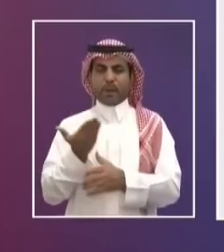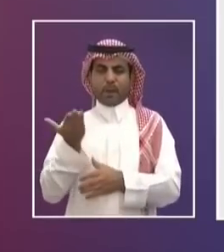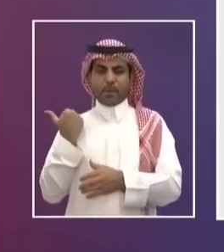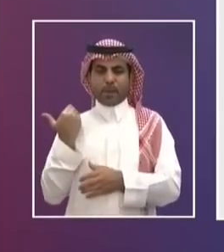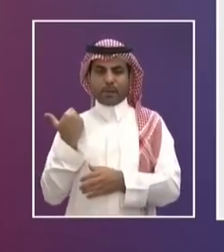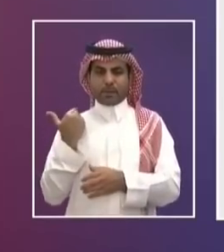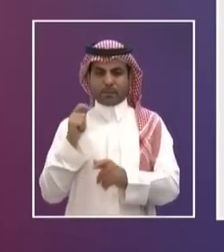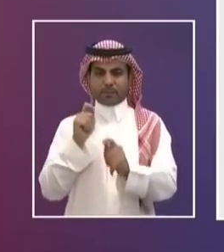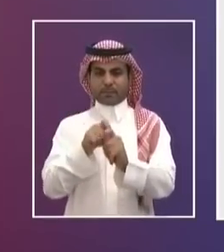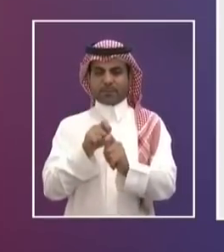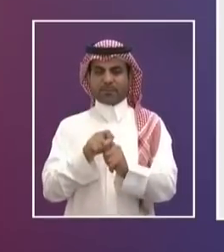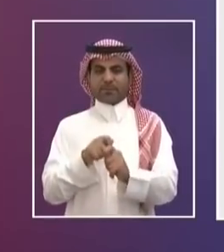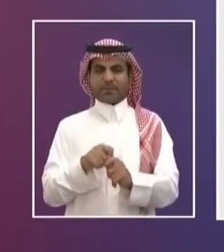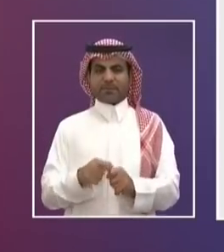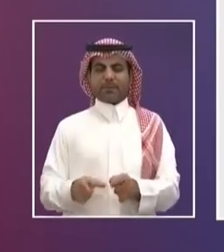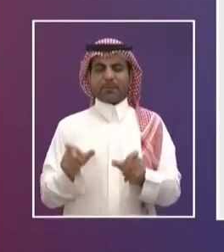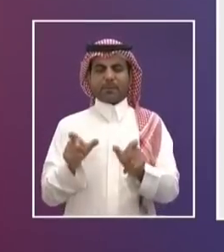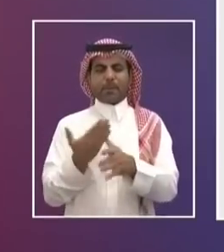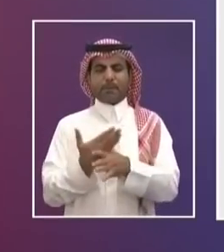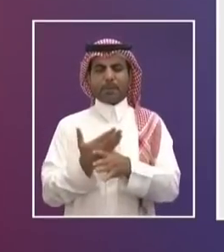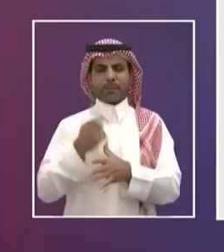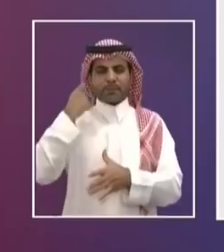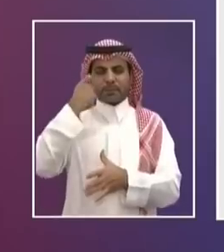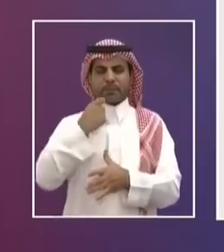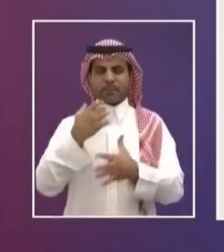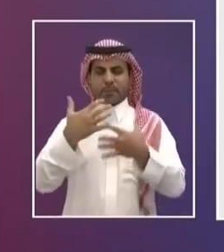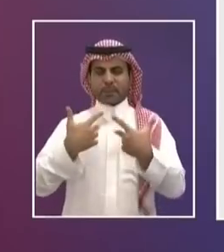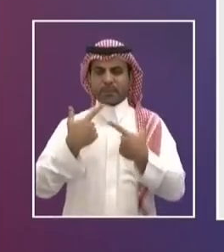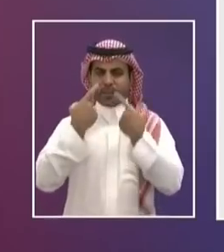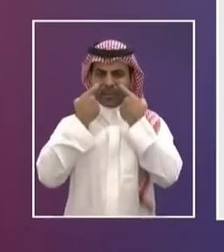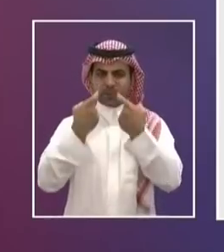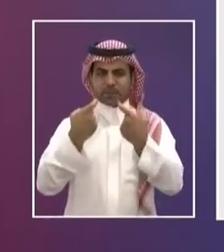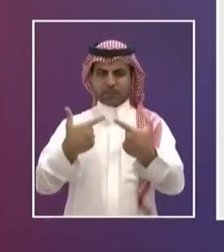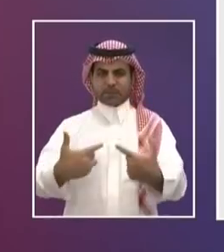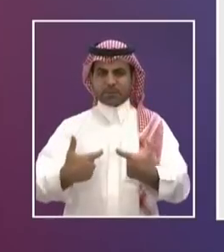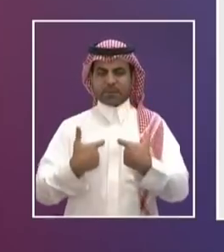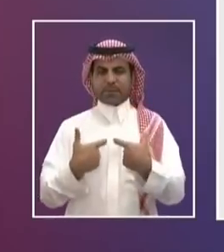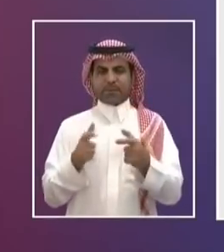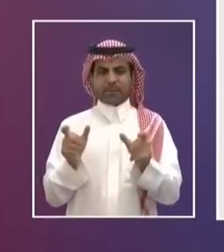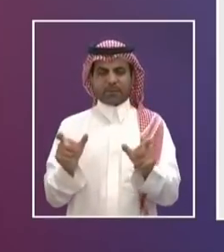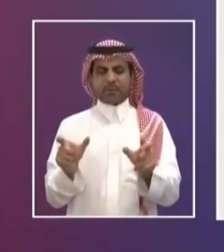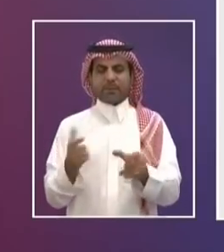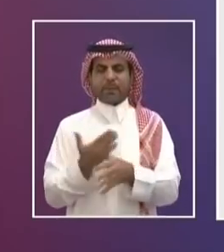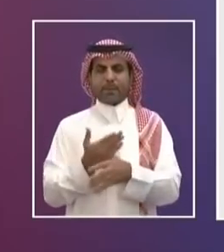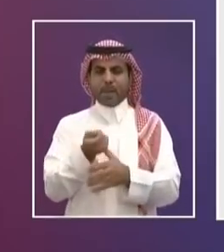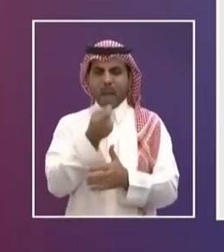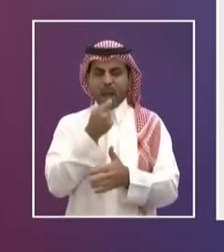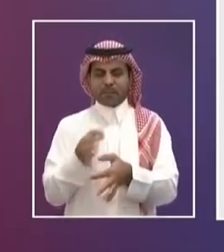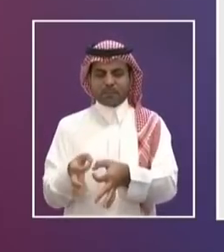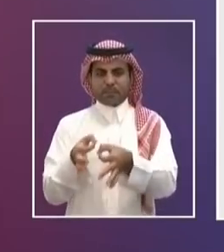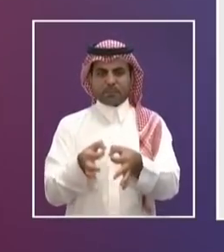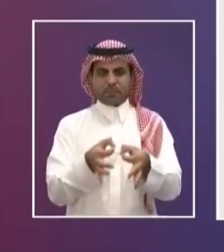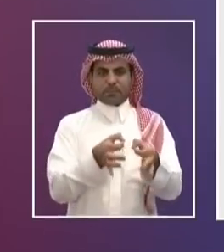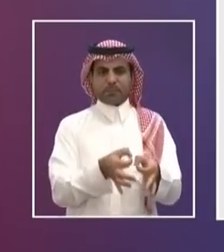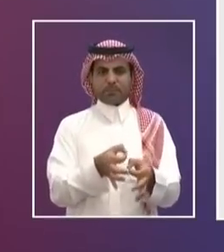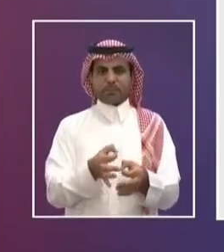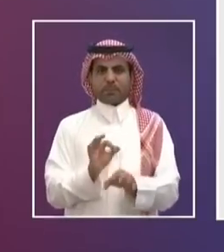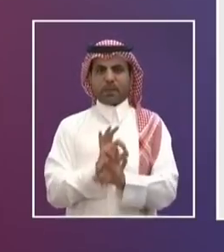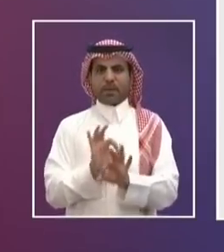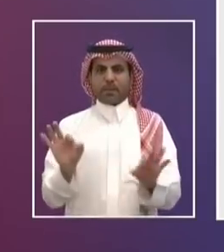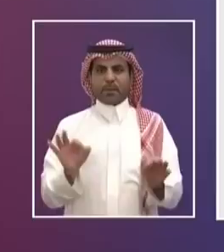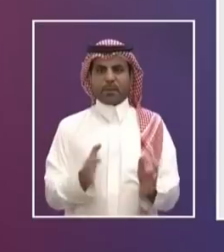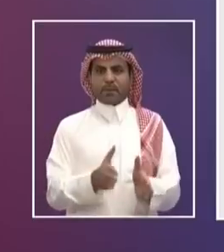على جميع الاضطرابات الأخرى بأن يأخذوا الحيطة، يتابعوا علاجاتهم كما وصفت